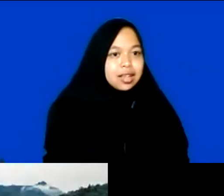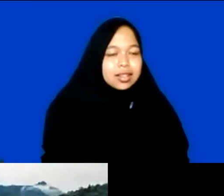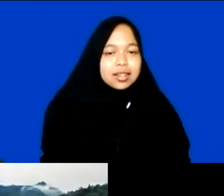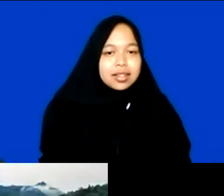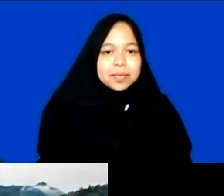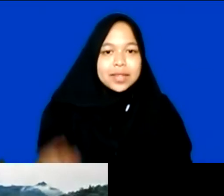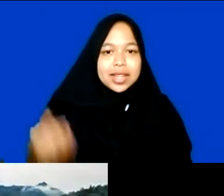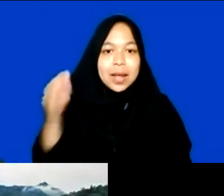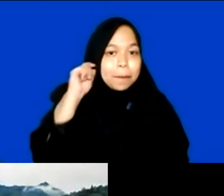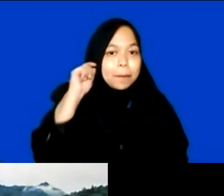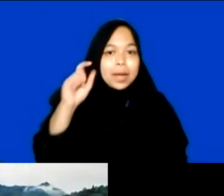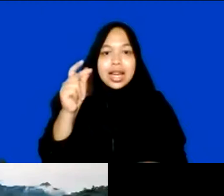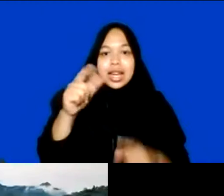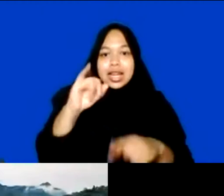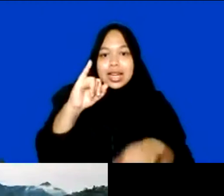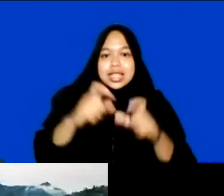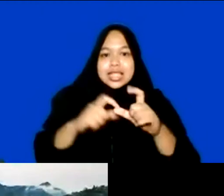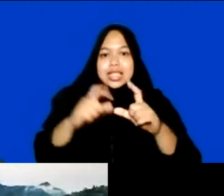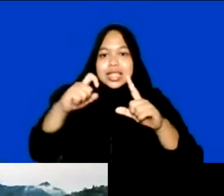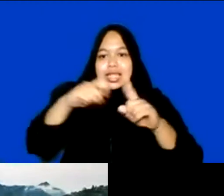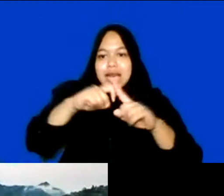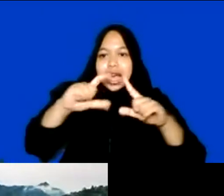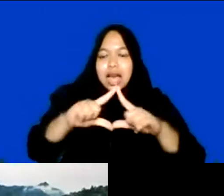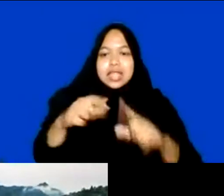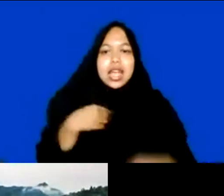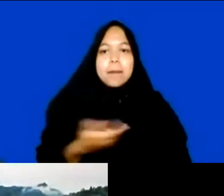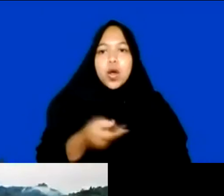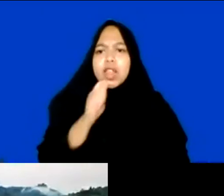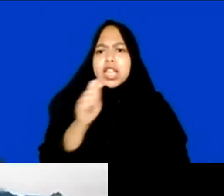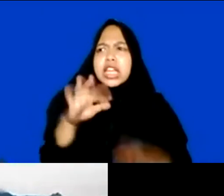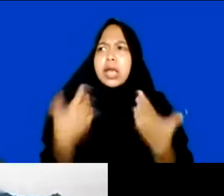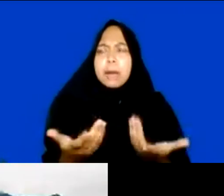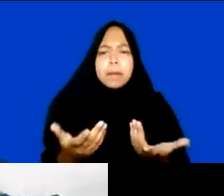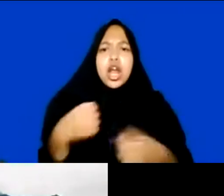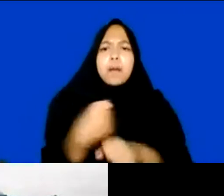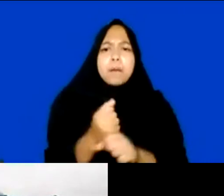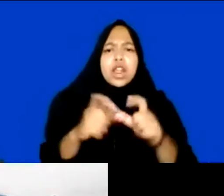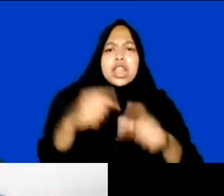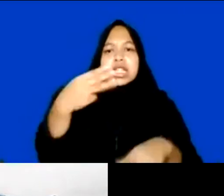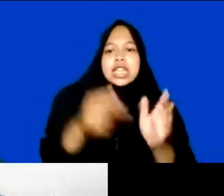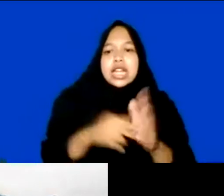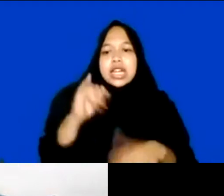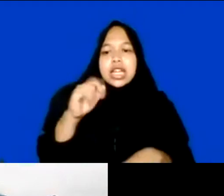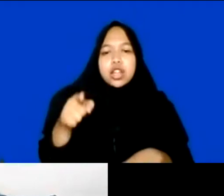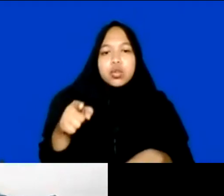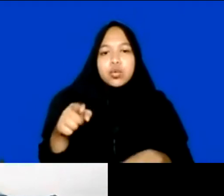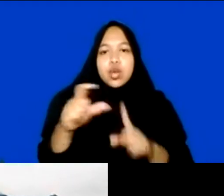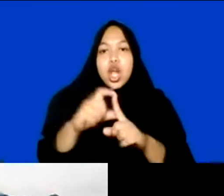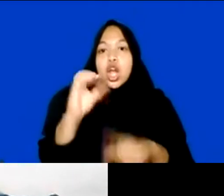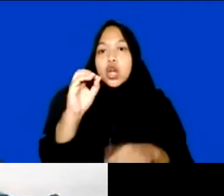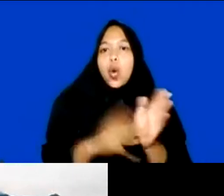Rizka, izin bertanya Mas, bagaimana membuat karya seni itu bisa lebih dominan lama